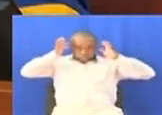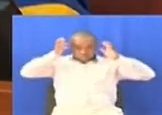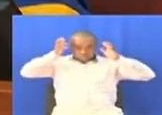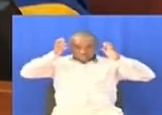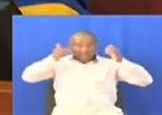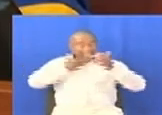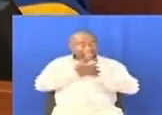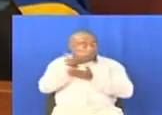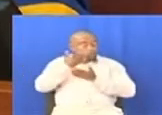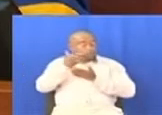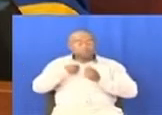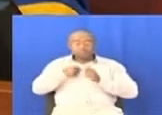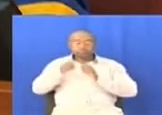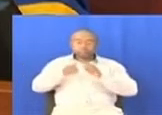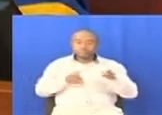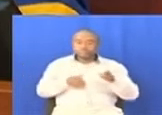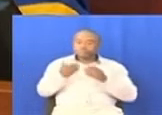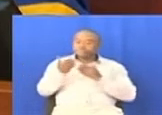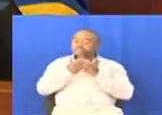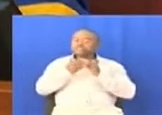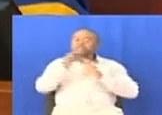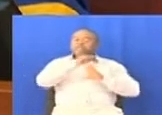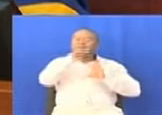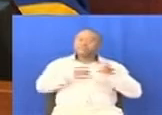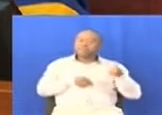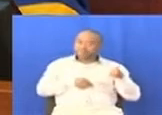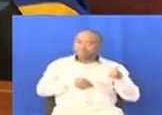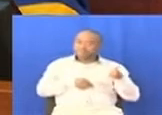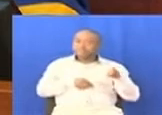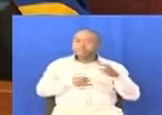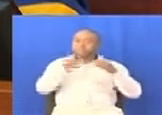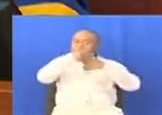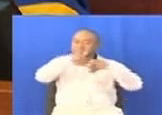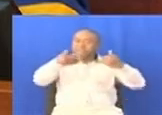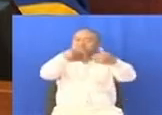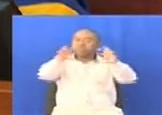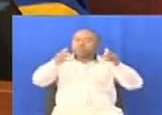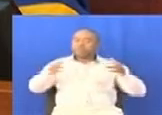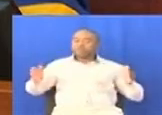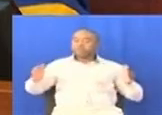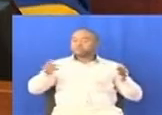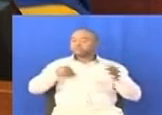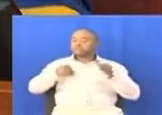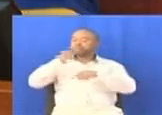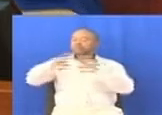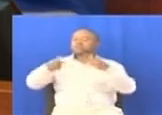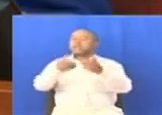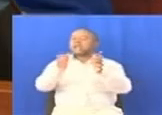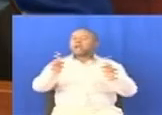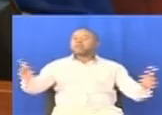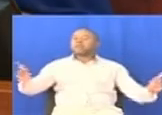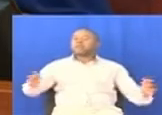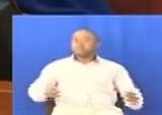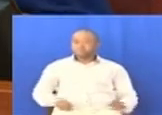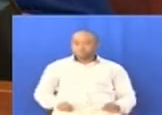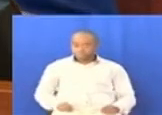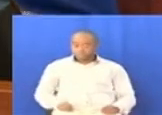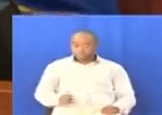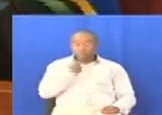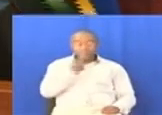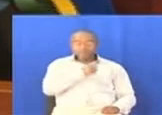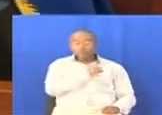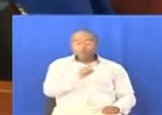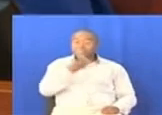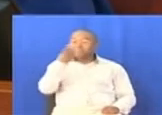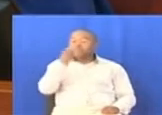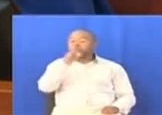ya kutesana. Nchi za Kiafrika zingefungua mipaka tukaendelea, kwa sababu tulishatabiriwa wiki nne mbele watu